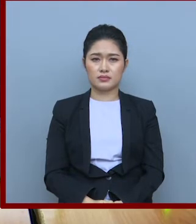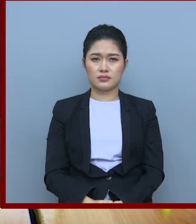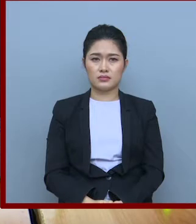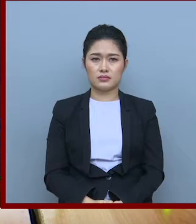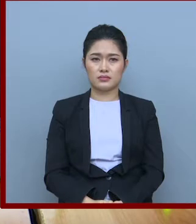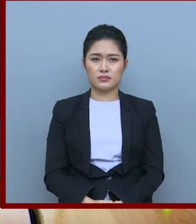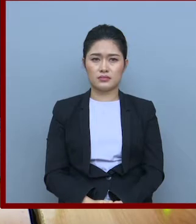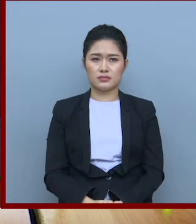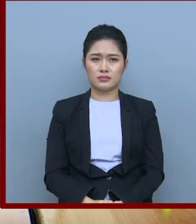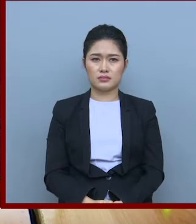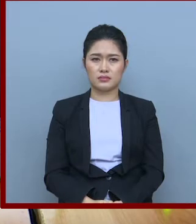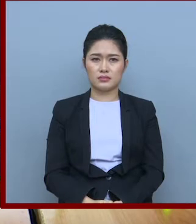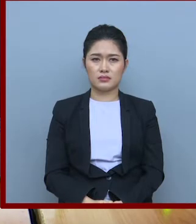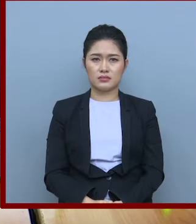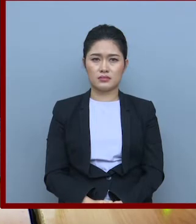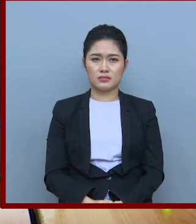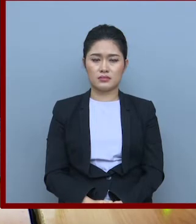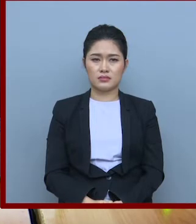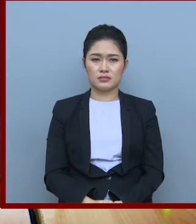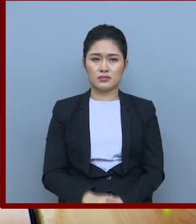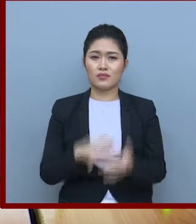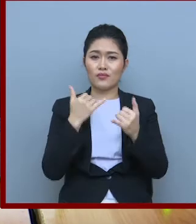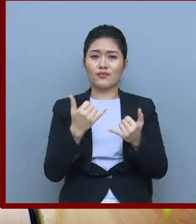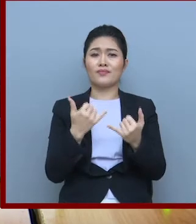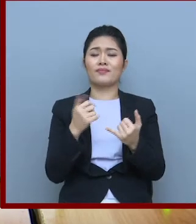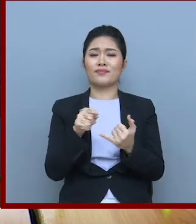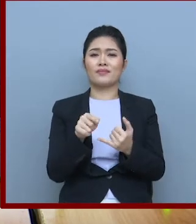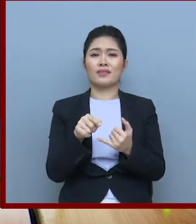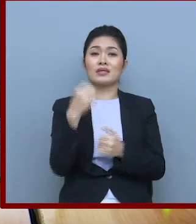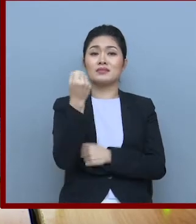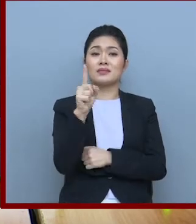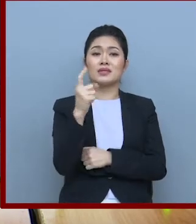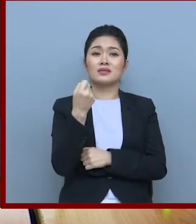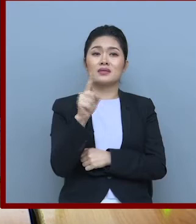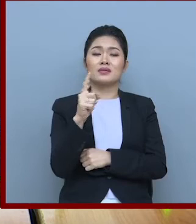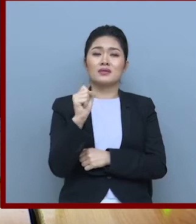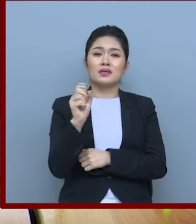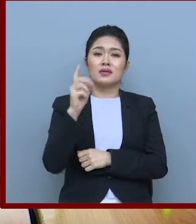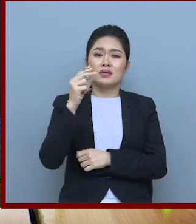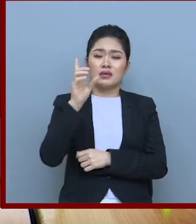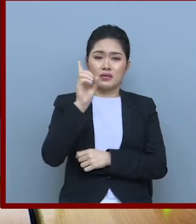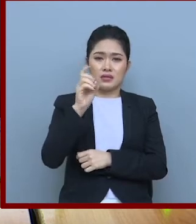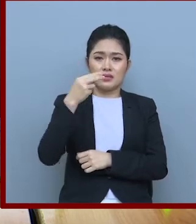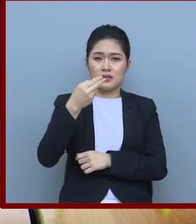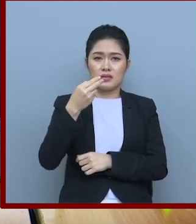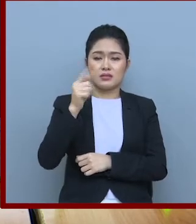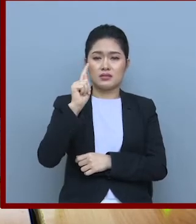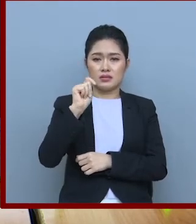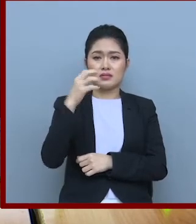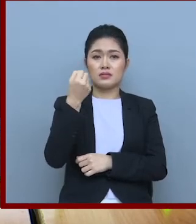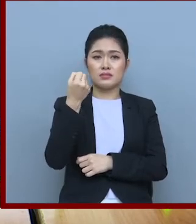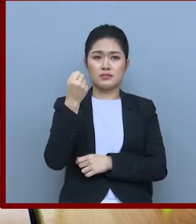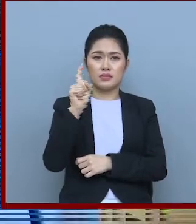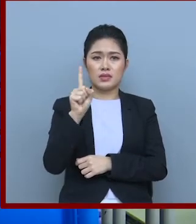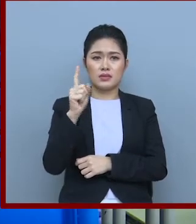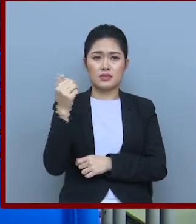ต้องขออภัยด้วยครับสุขภาพไม่ค่อยดีนะครับช่วงนี้DHT 11เนี่ยเรา